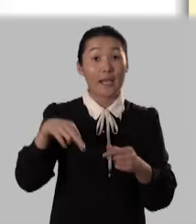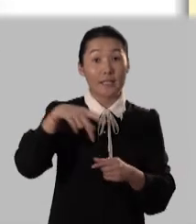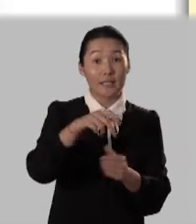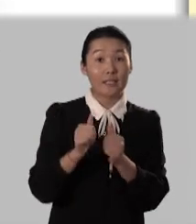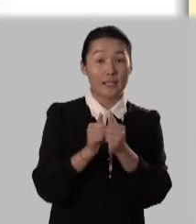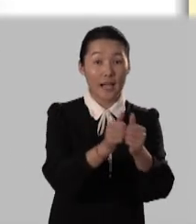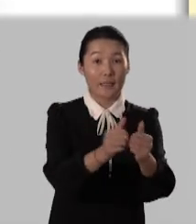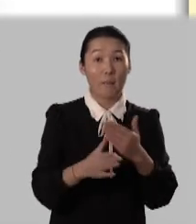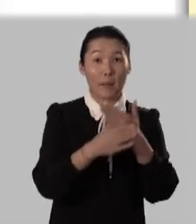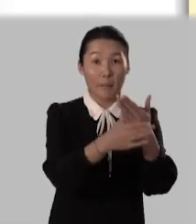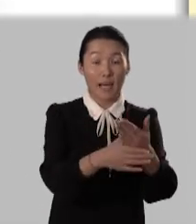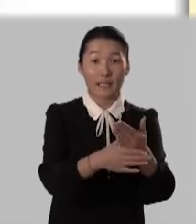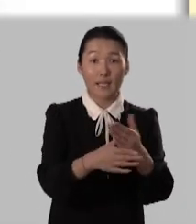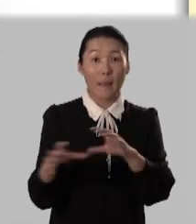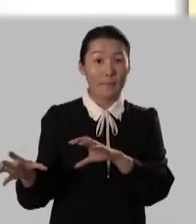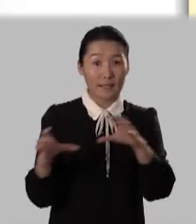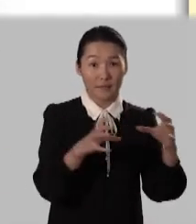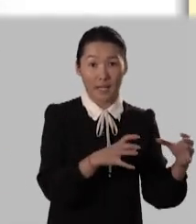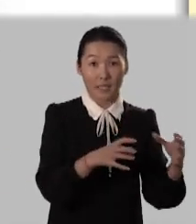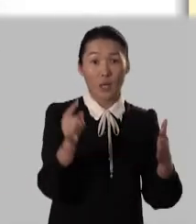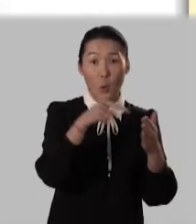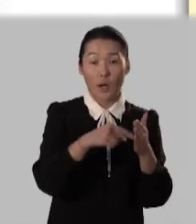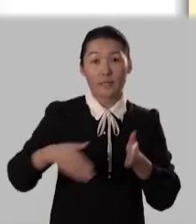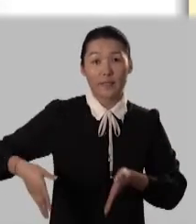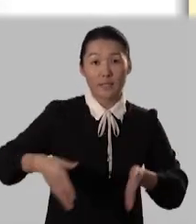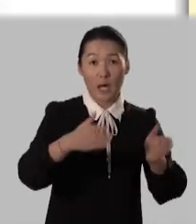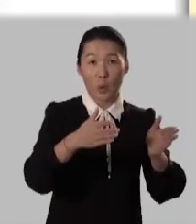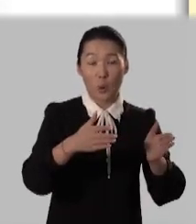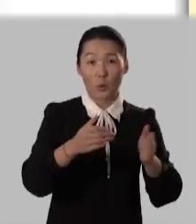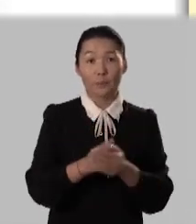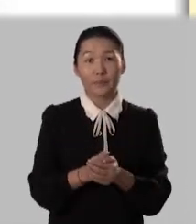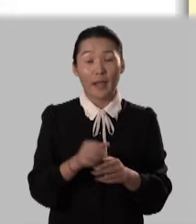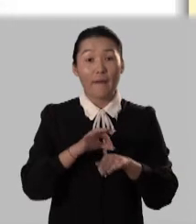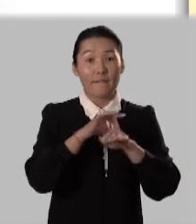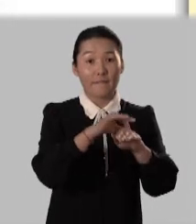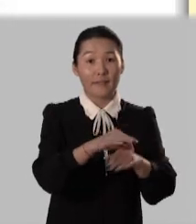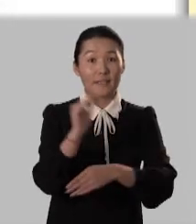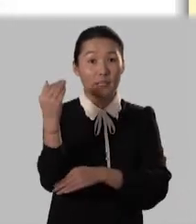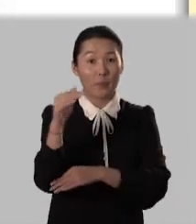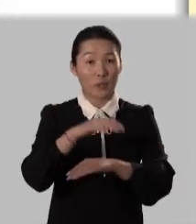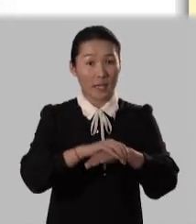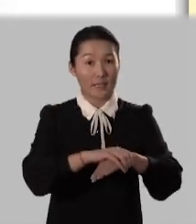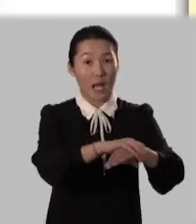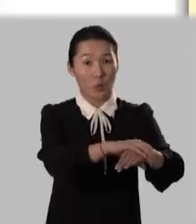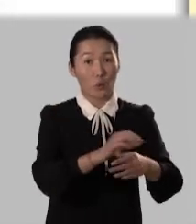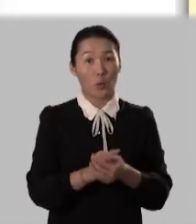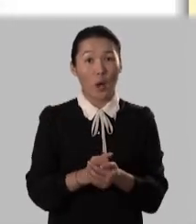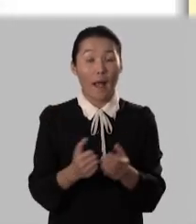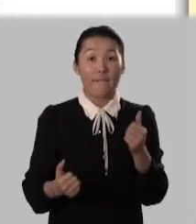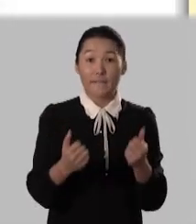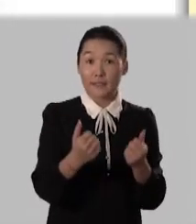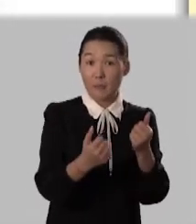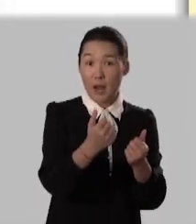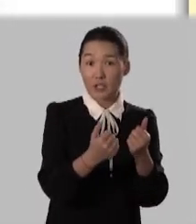указывать дорогу вести ребенка за руку вести машину вести на веревке